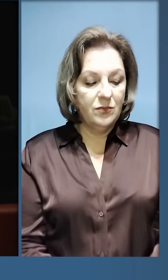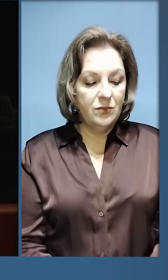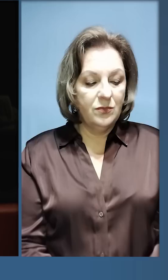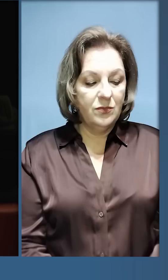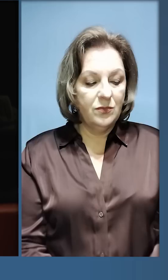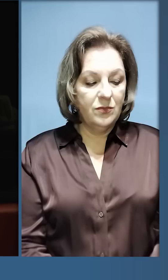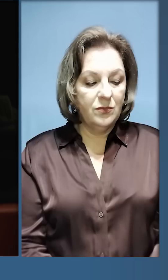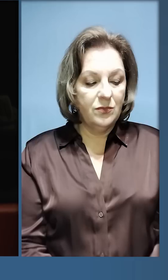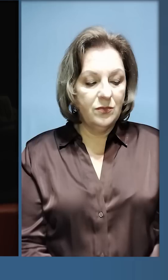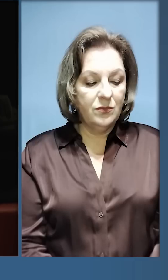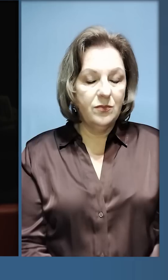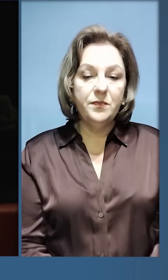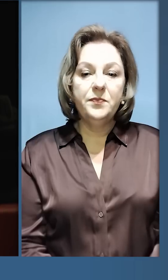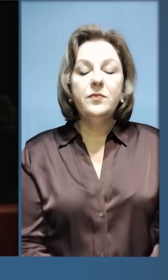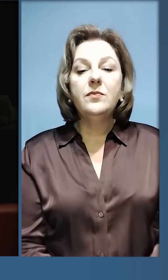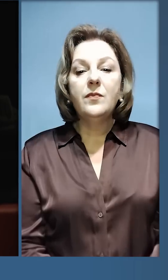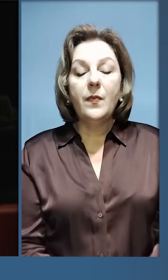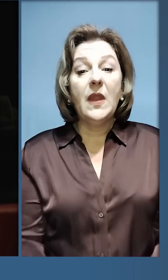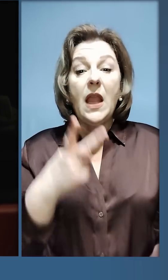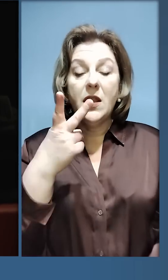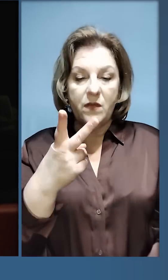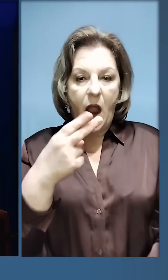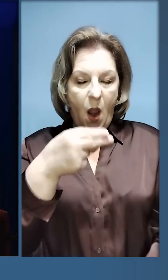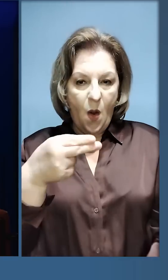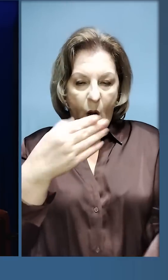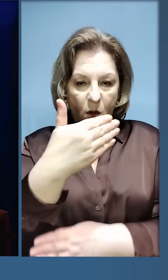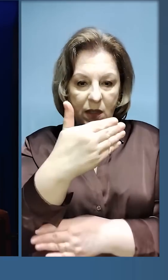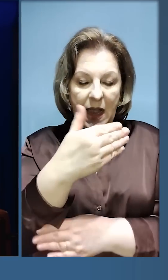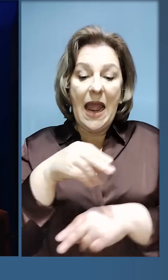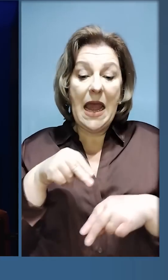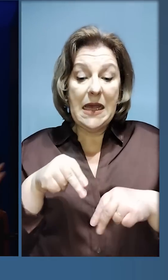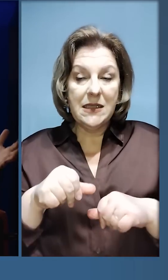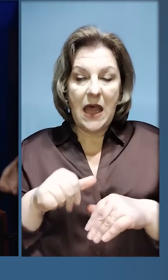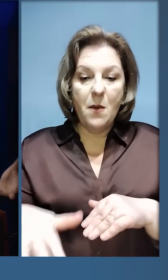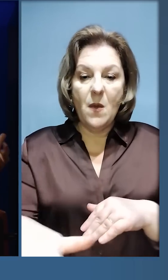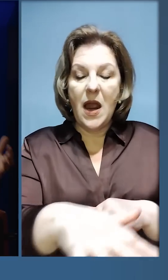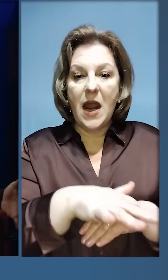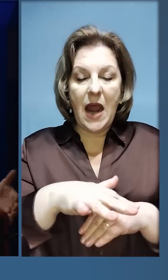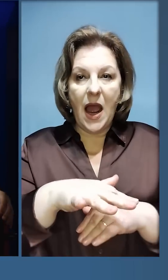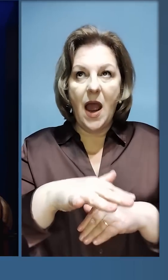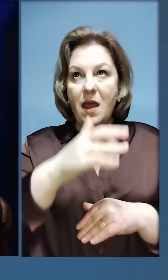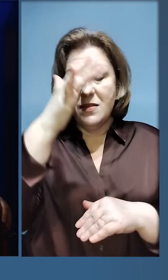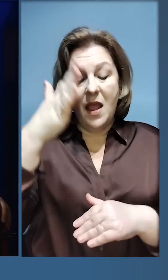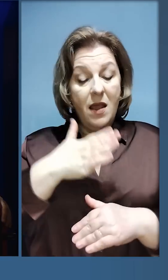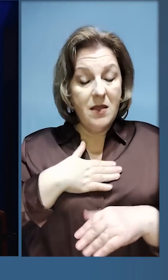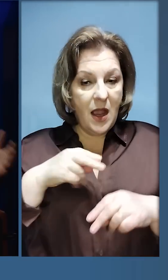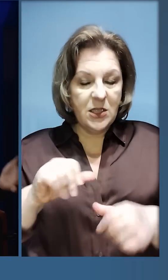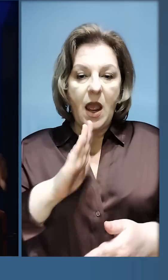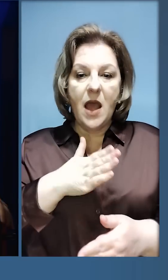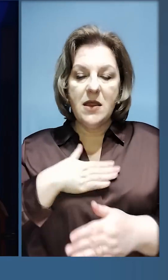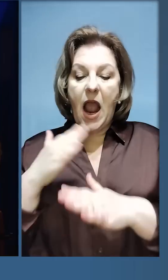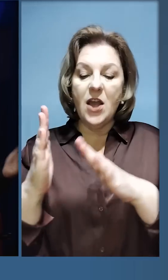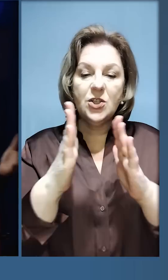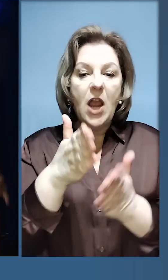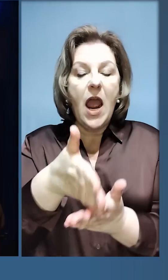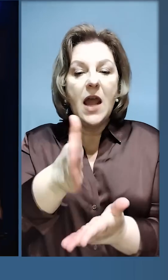out what that symbolizes. Would you share that with us? Два кольори – земля і небо. Це наша земля,